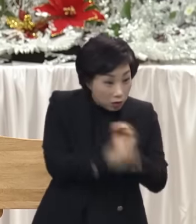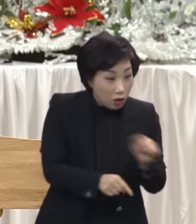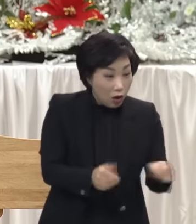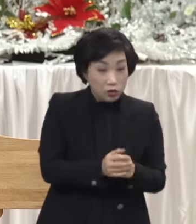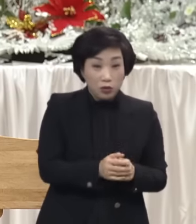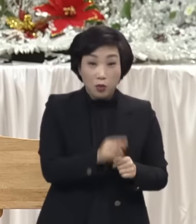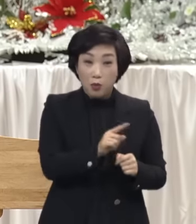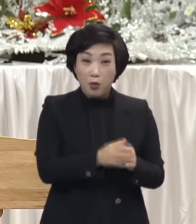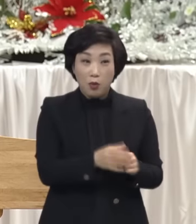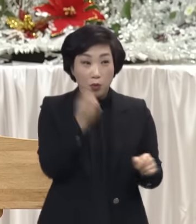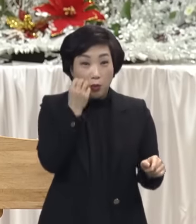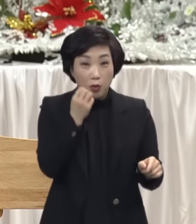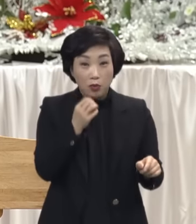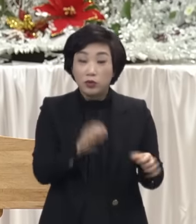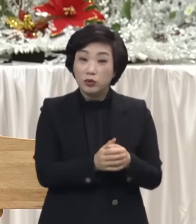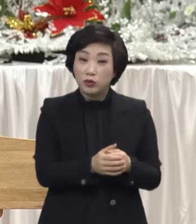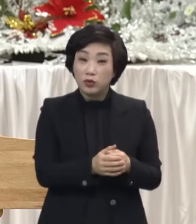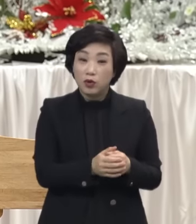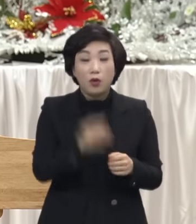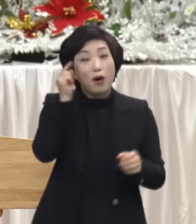사람들이 이게 별로 없을 때인데